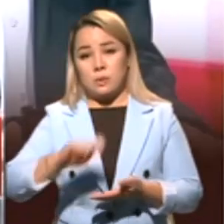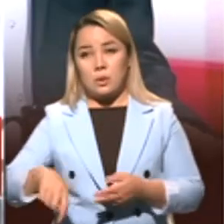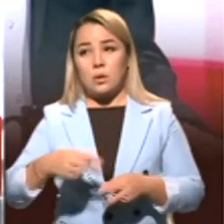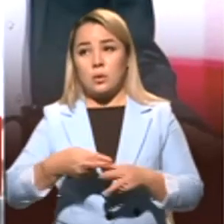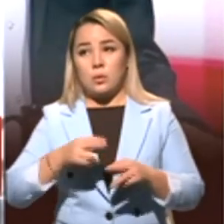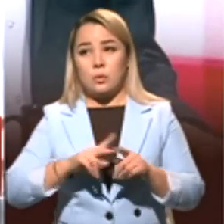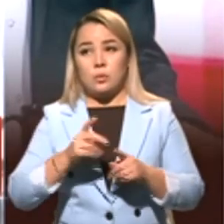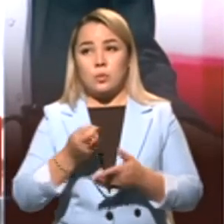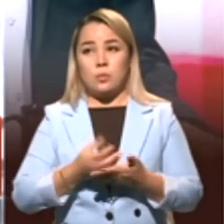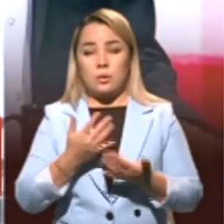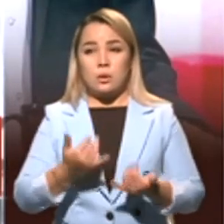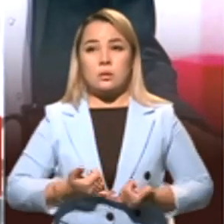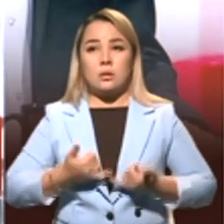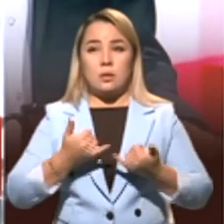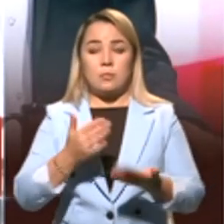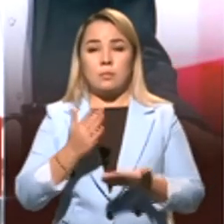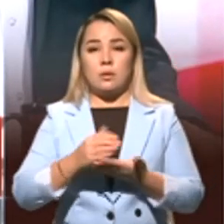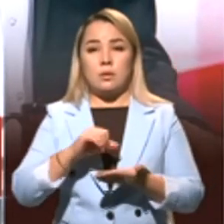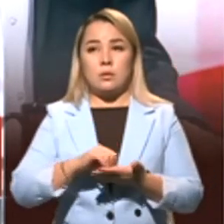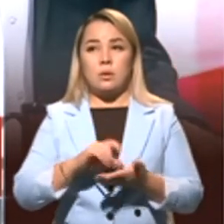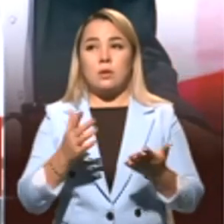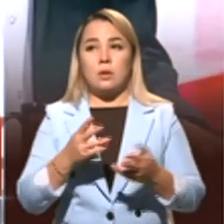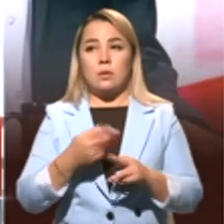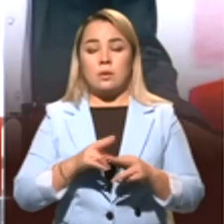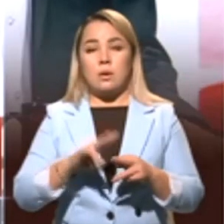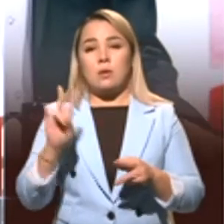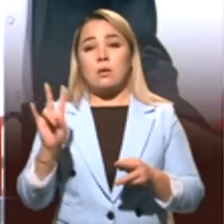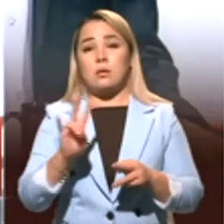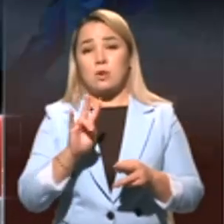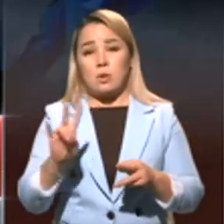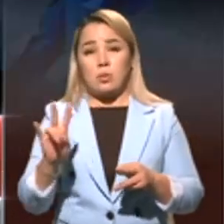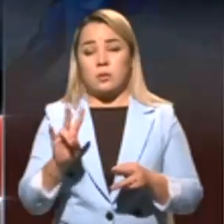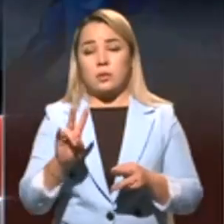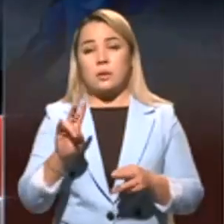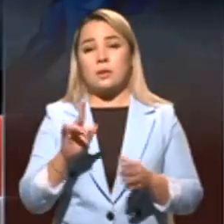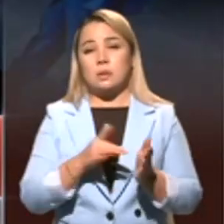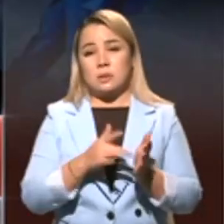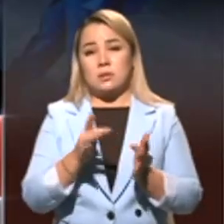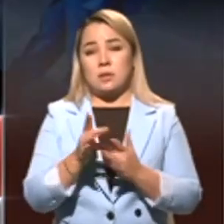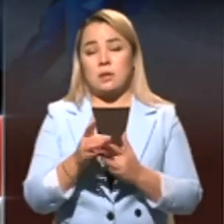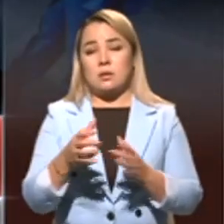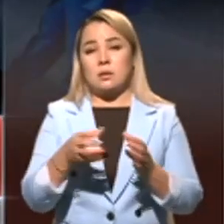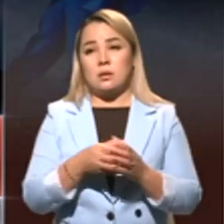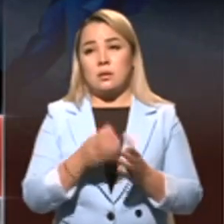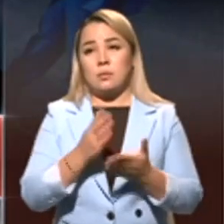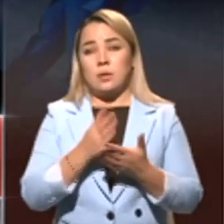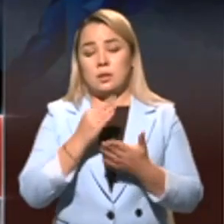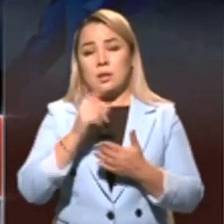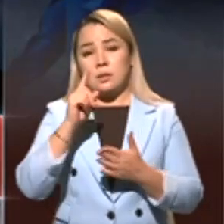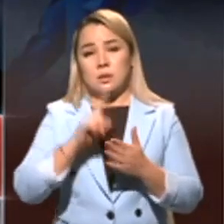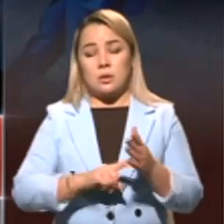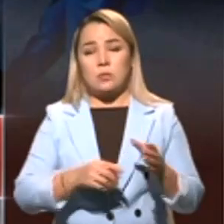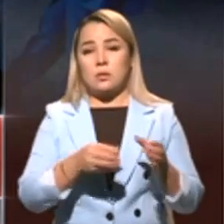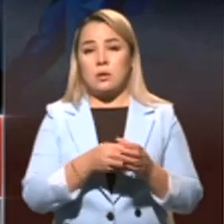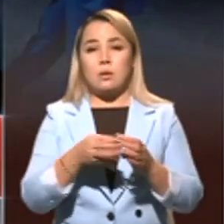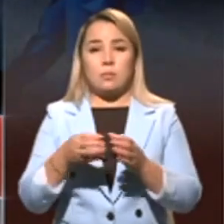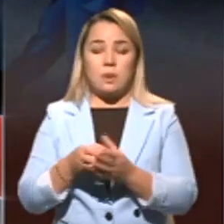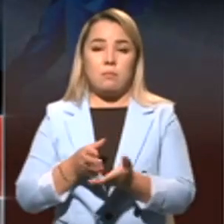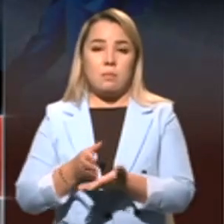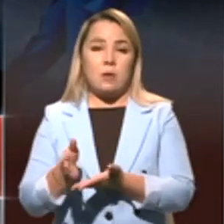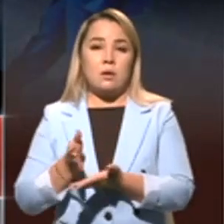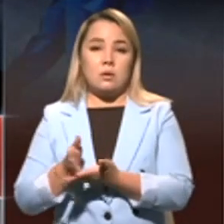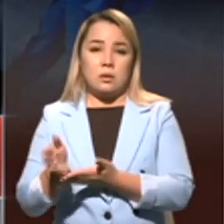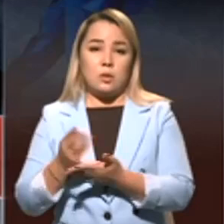жаңағы құндылықтарына. Рим папасы мен христиан дінінің қандай қатысы бар? Католик діні ғой. Католик христиан діні ғой енді. Католик діні христиан дінінің бір бағыты,